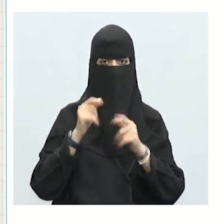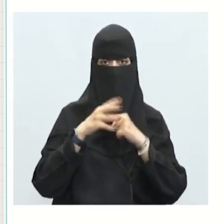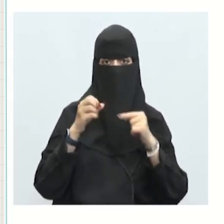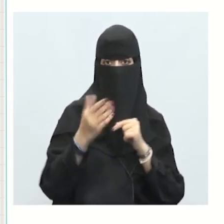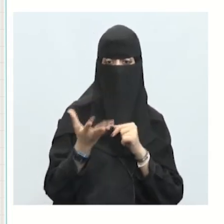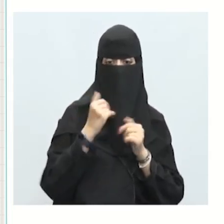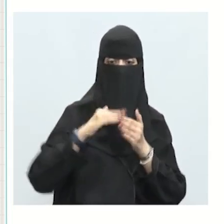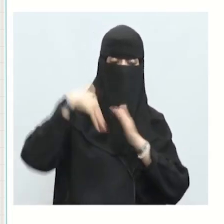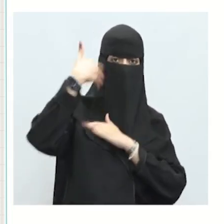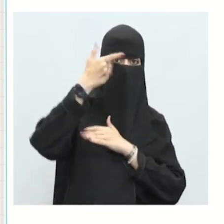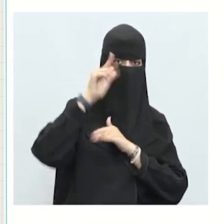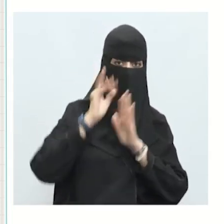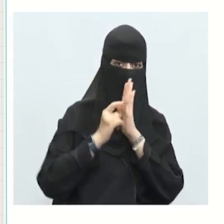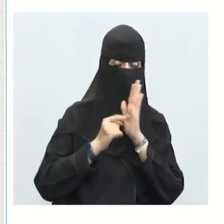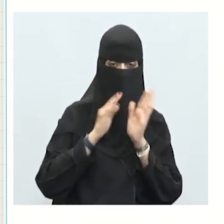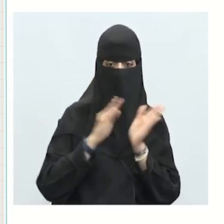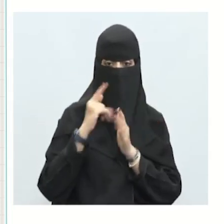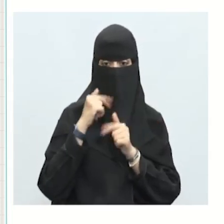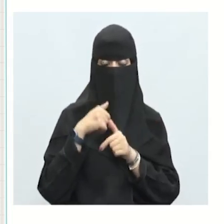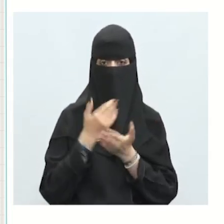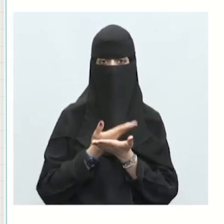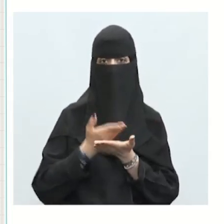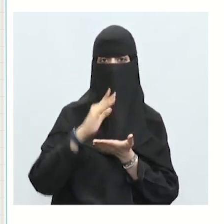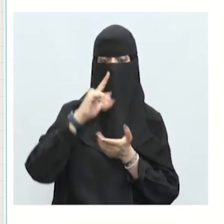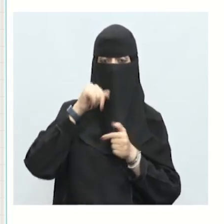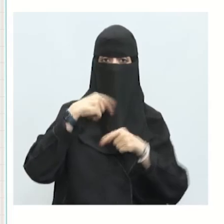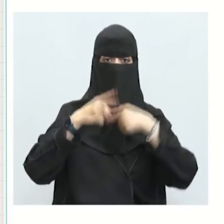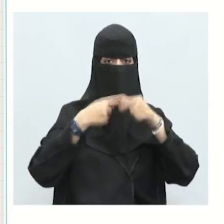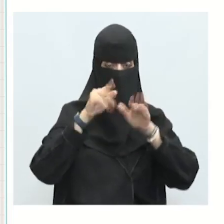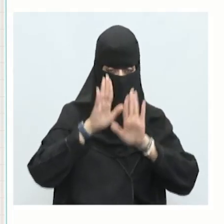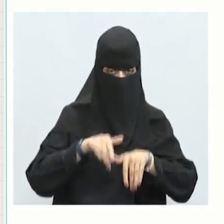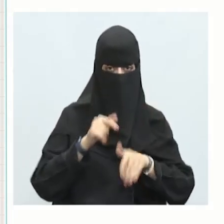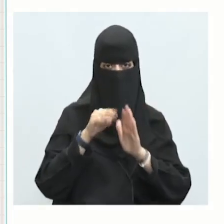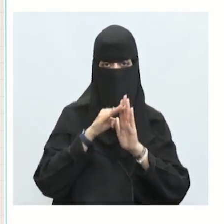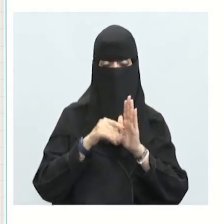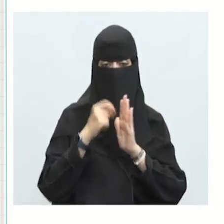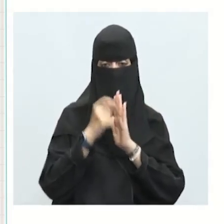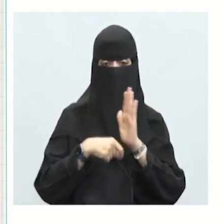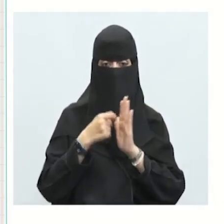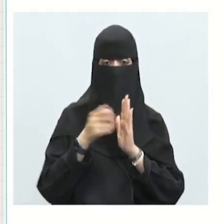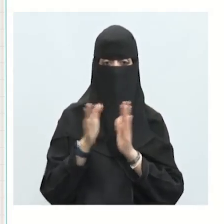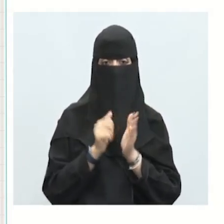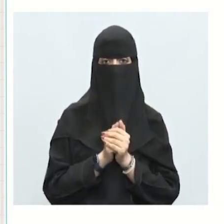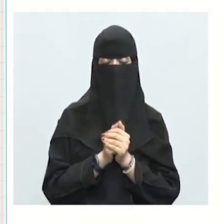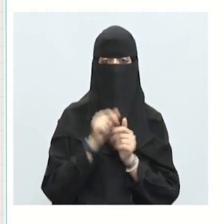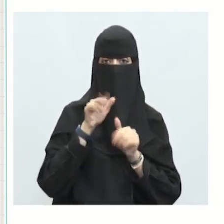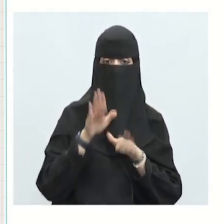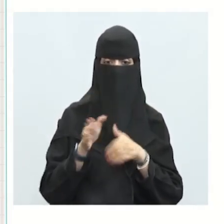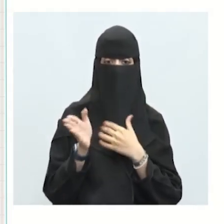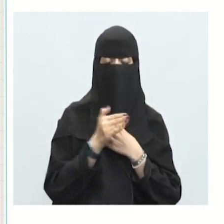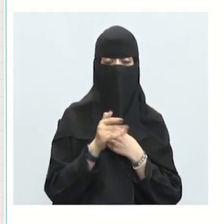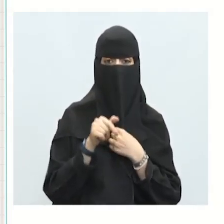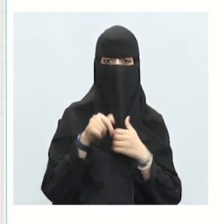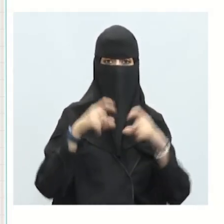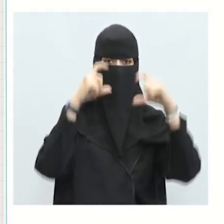يخرج خارج الشرط ويطبع لنا استمر في البرمجه عندنا